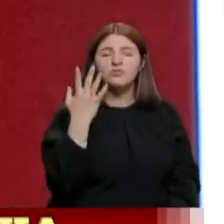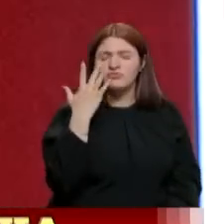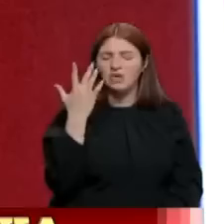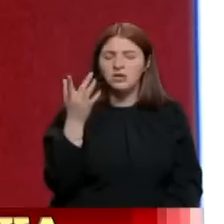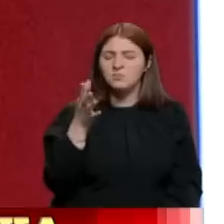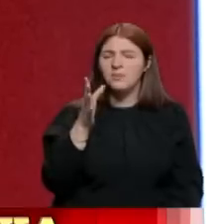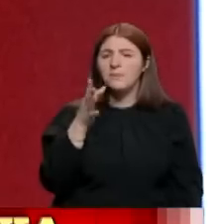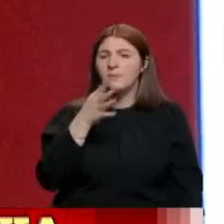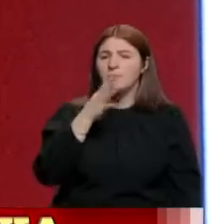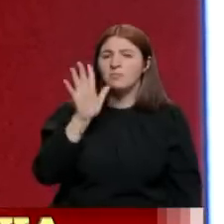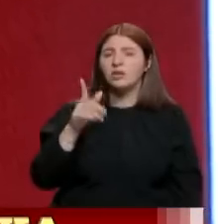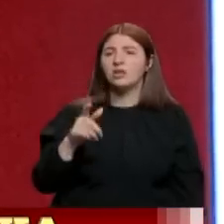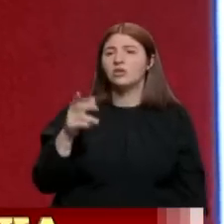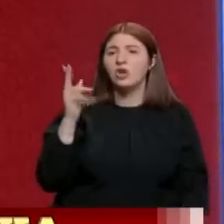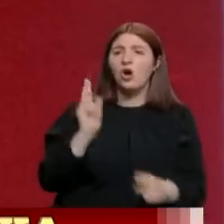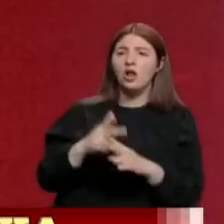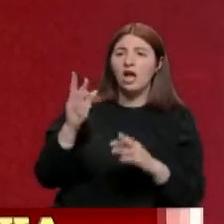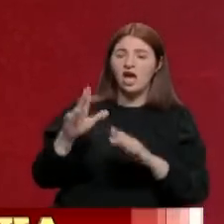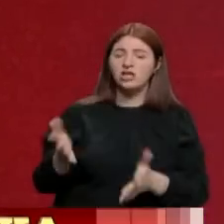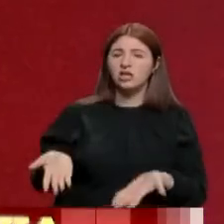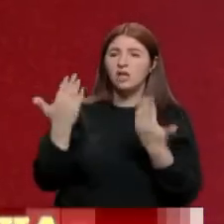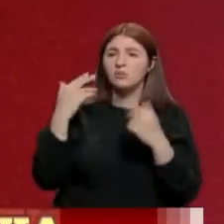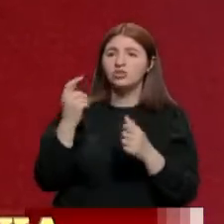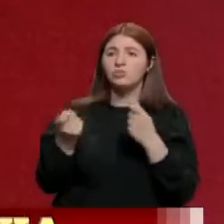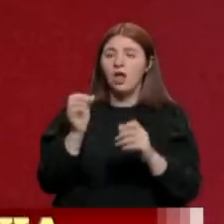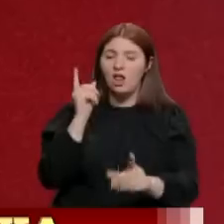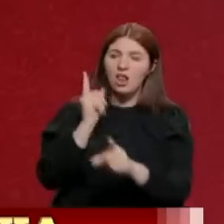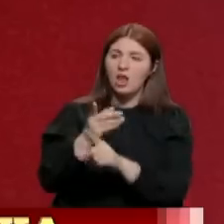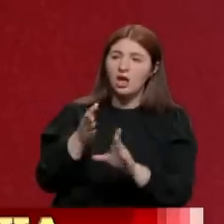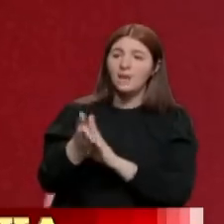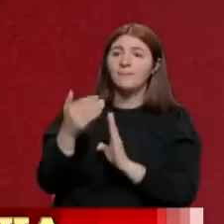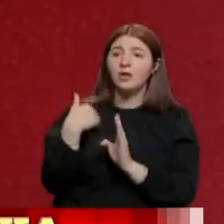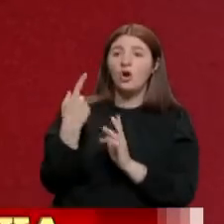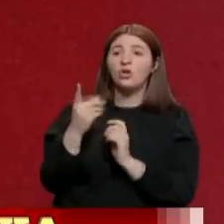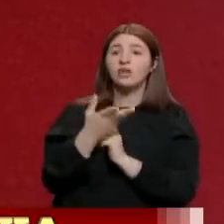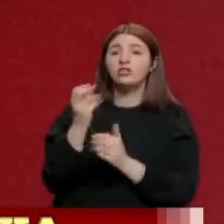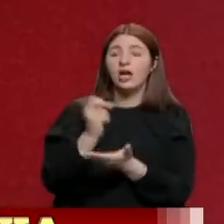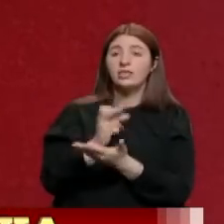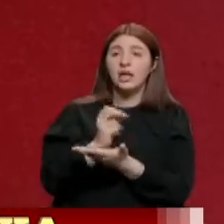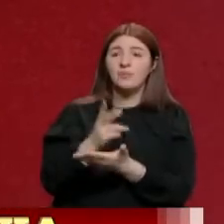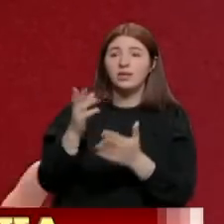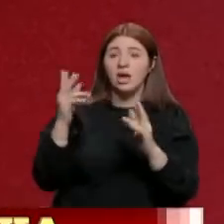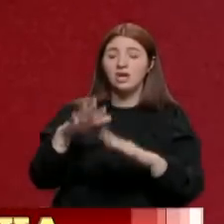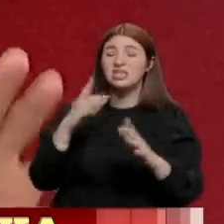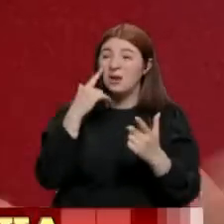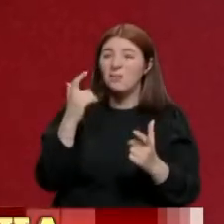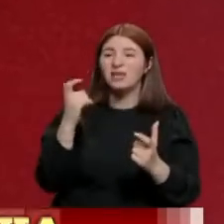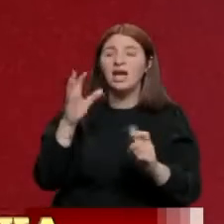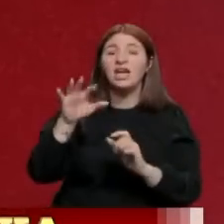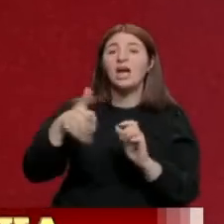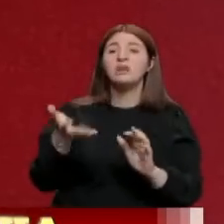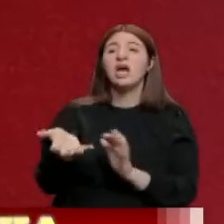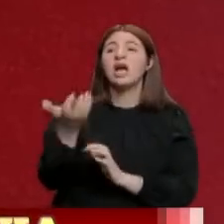yapılıyor maalesef. Yani enkaz kaldırma çalışmasına doğrudan girişildi. Oysa bakın, ben onlarca Adıyaman'da enkazda aman dedim, ne olursunuz